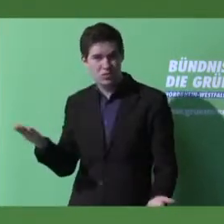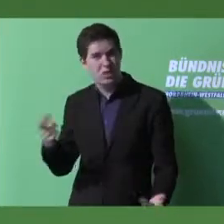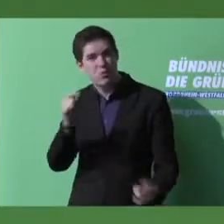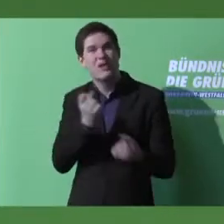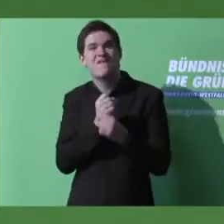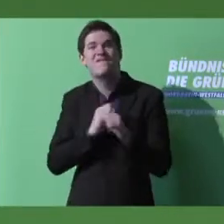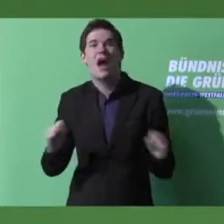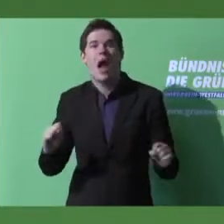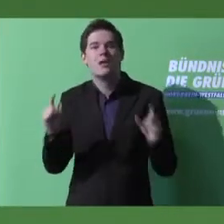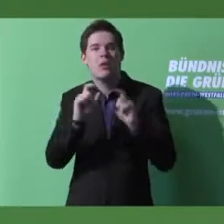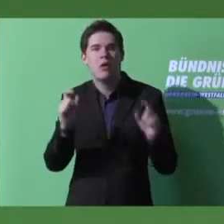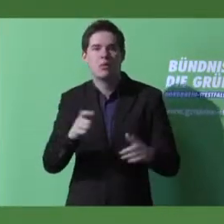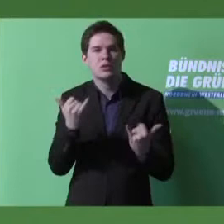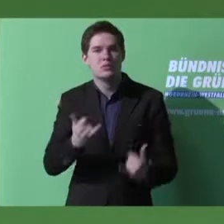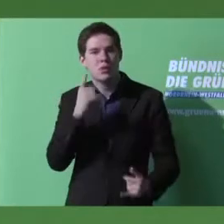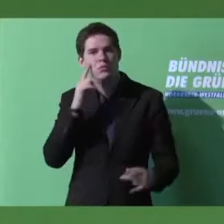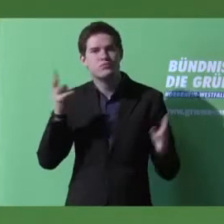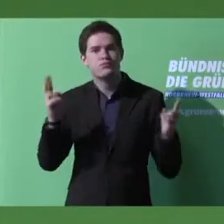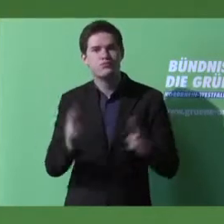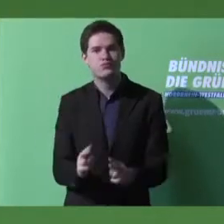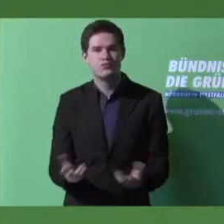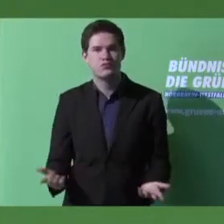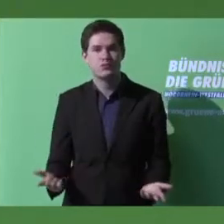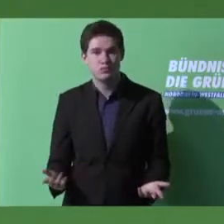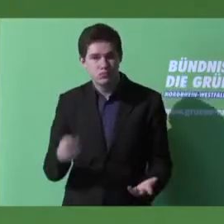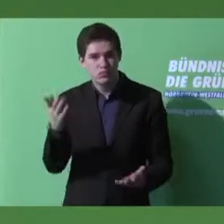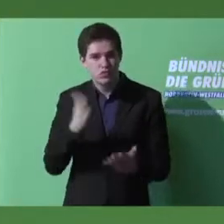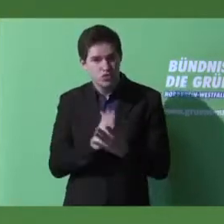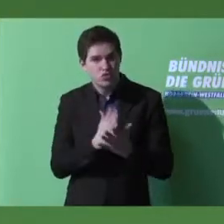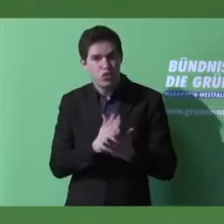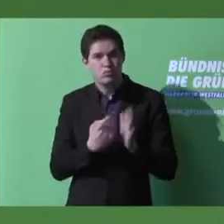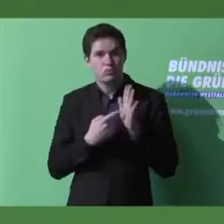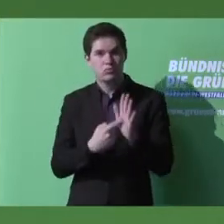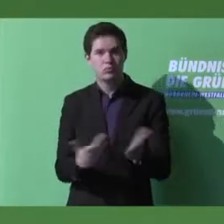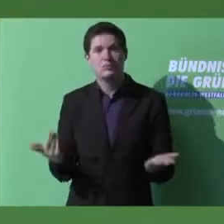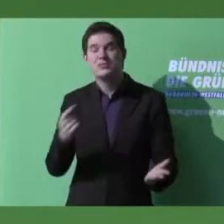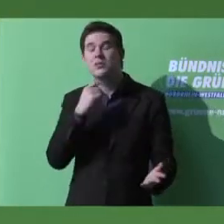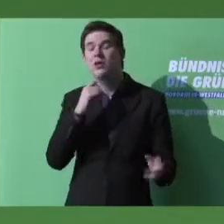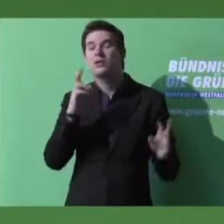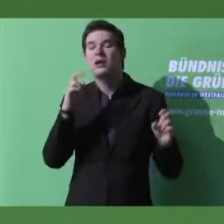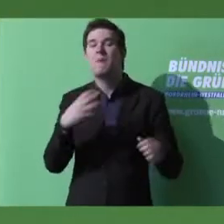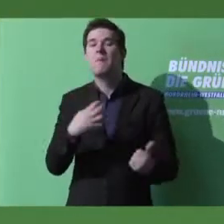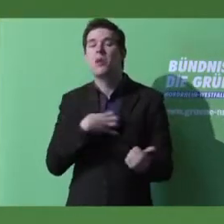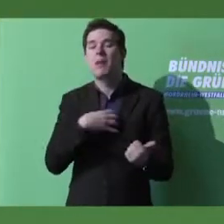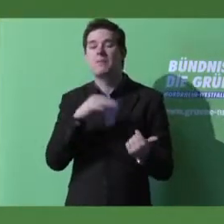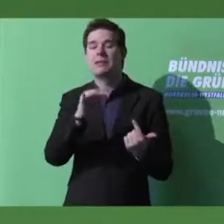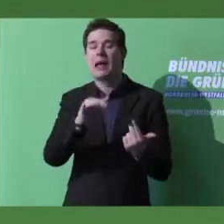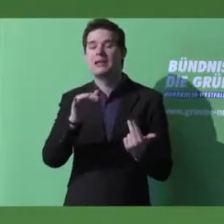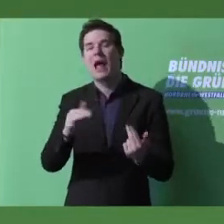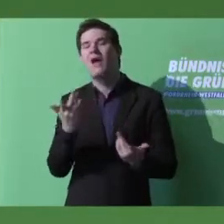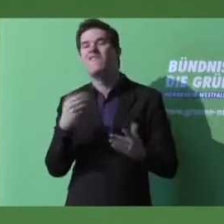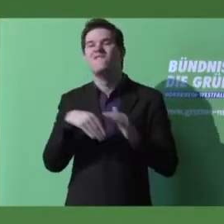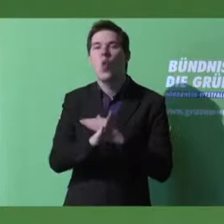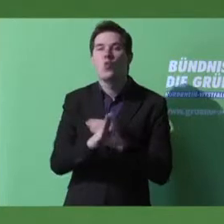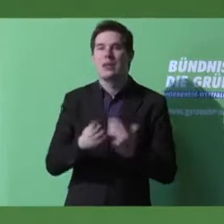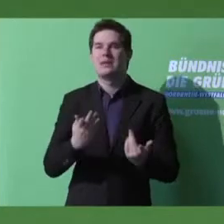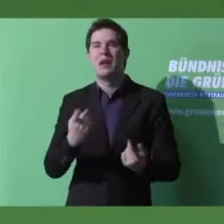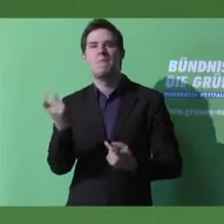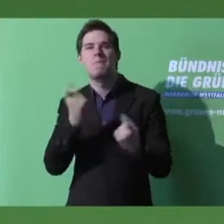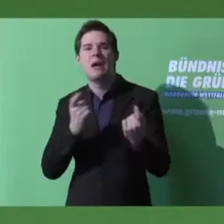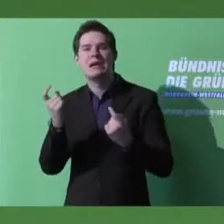Freizügigkeit wird mit Hinweis auf die angeblichen Probleme mit Flüchtlingen und